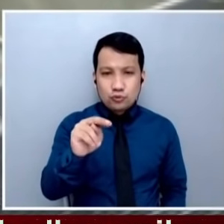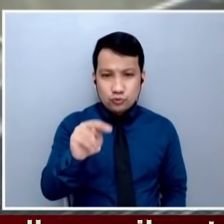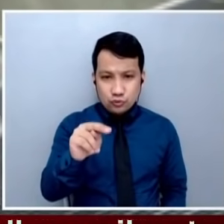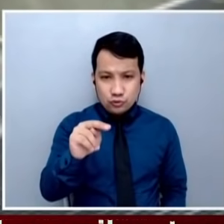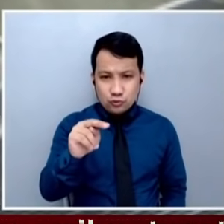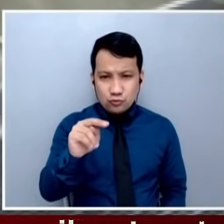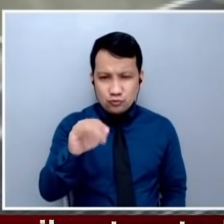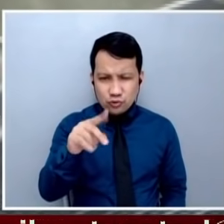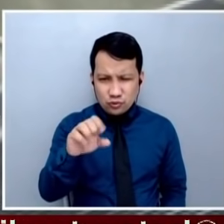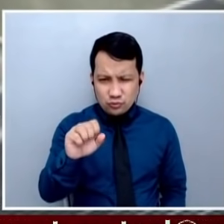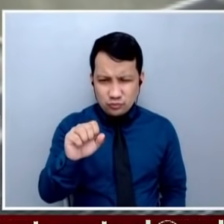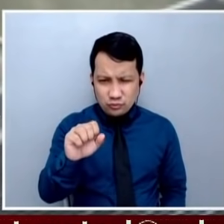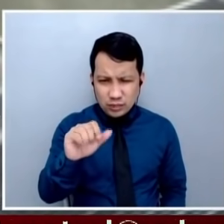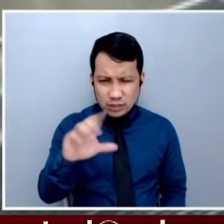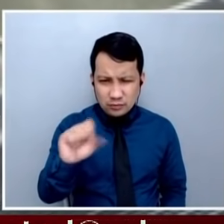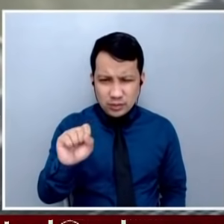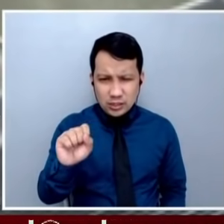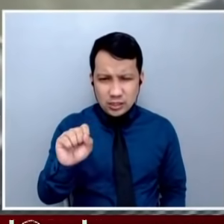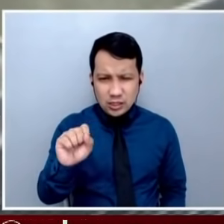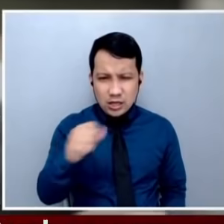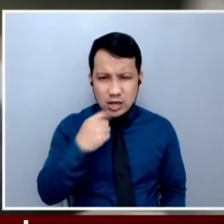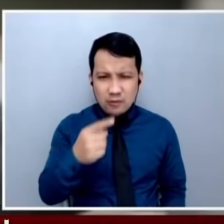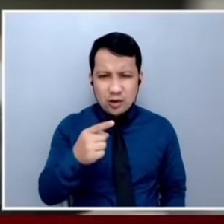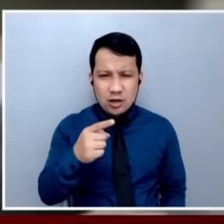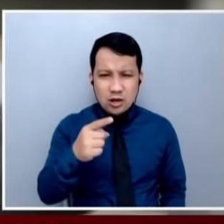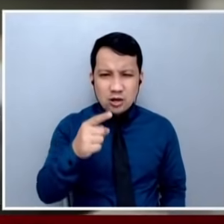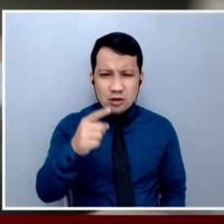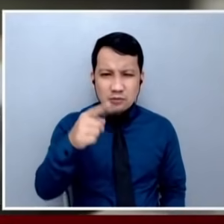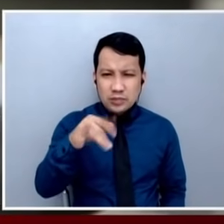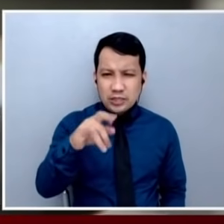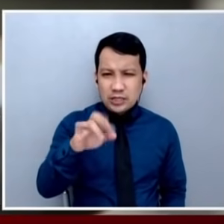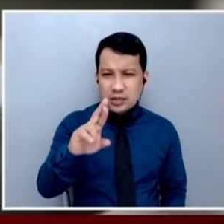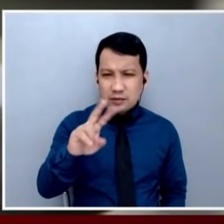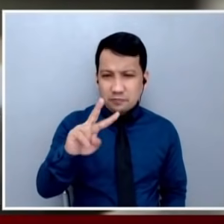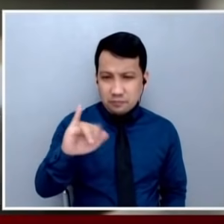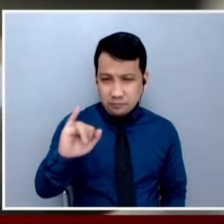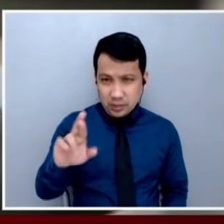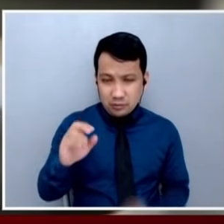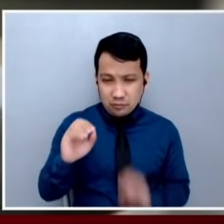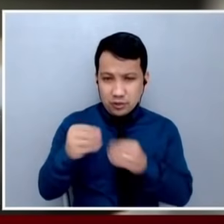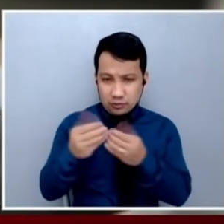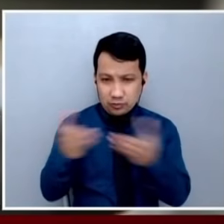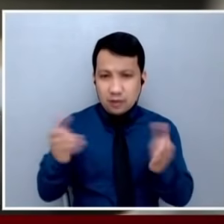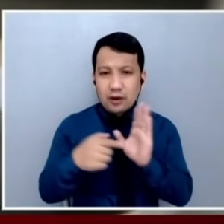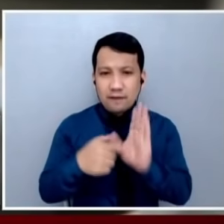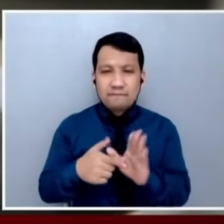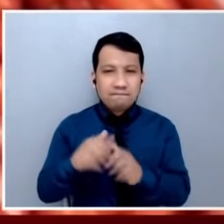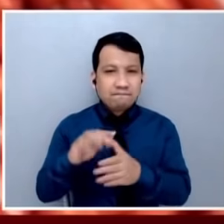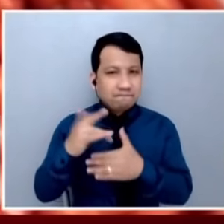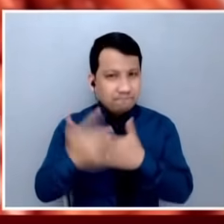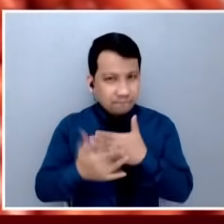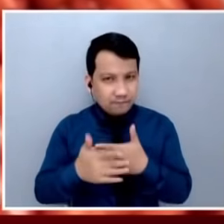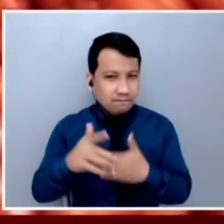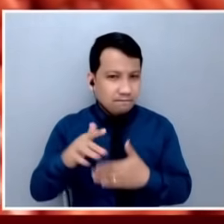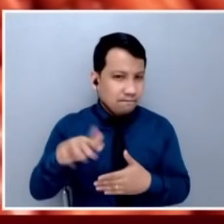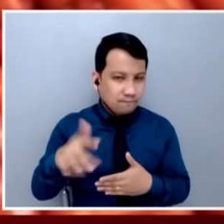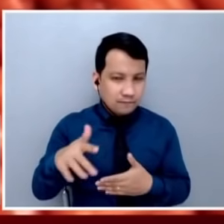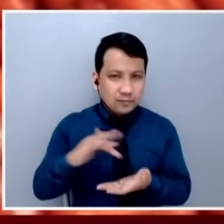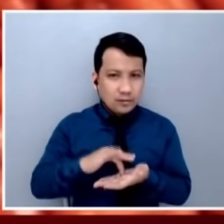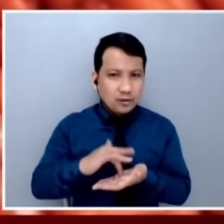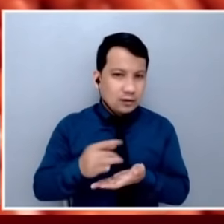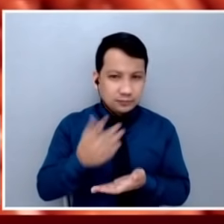special permit para magamit ito, sila lang ang pwedeng magbigay sa kanilang mga pasyenteng may mild hanggang moderate na uri ng